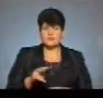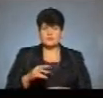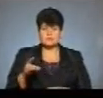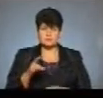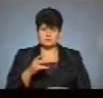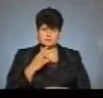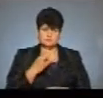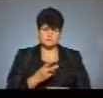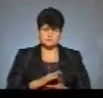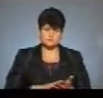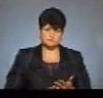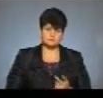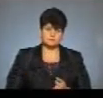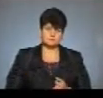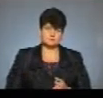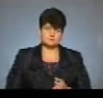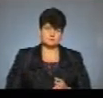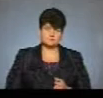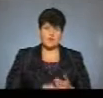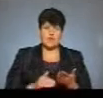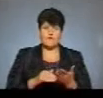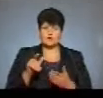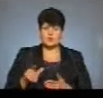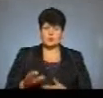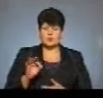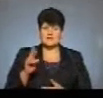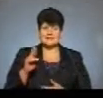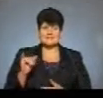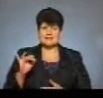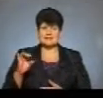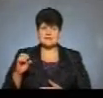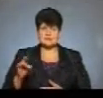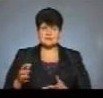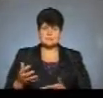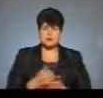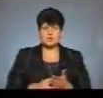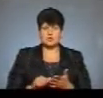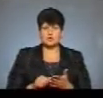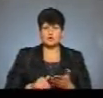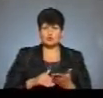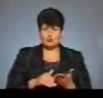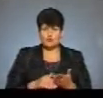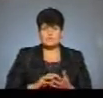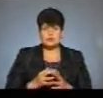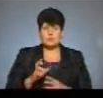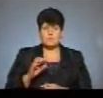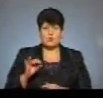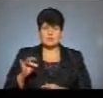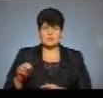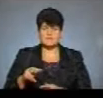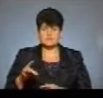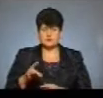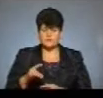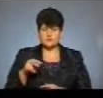наш кореспондент Богдан Буденчук. Волонтерка Ольга Цісаренко збирала допомогу у селі Борщівка Лановецького району. Жінка розповідає,